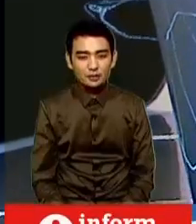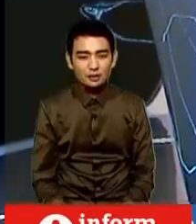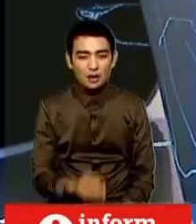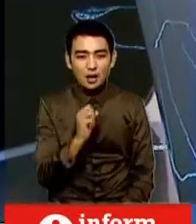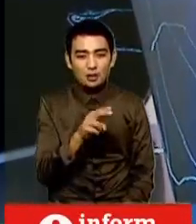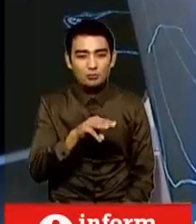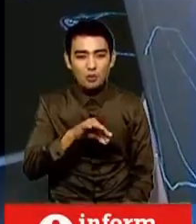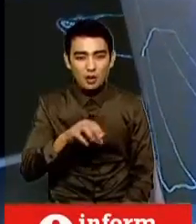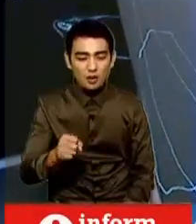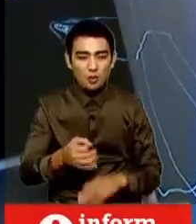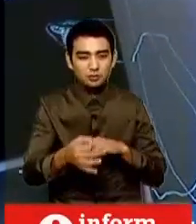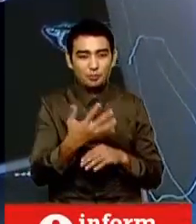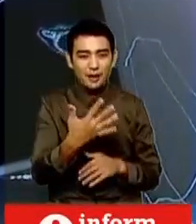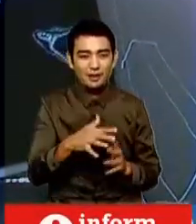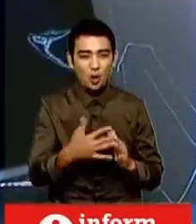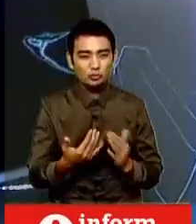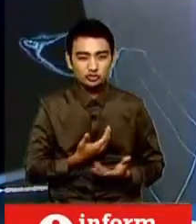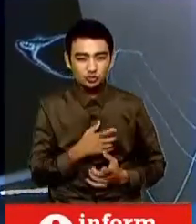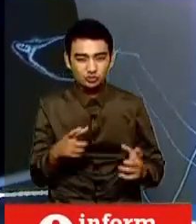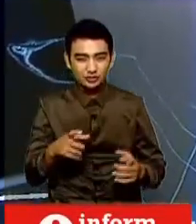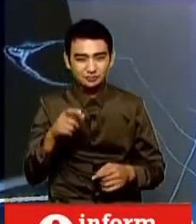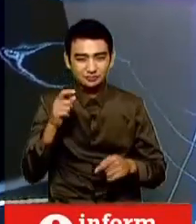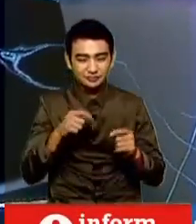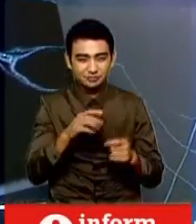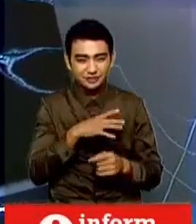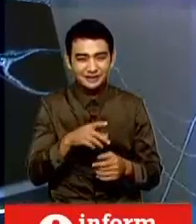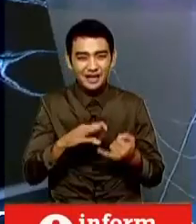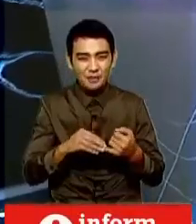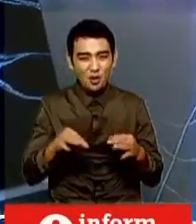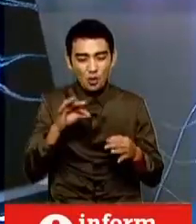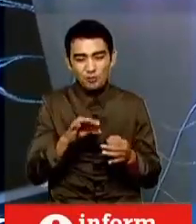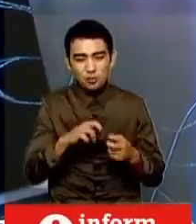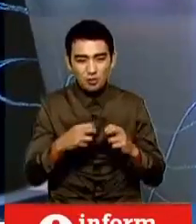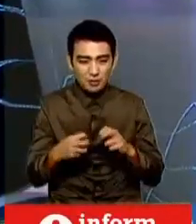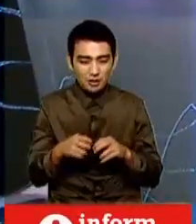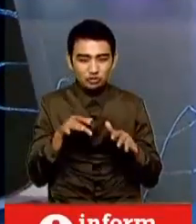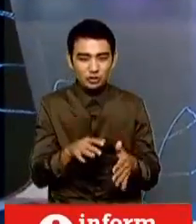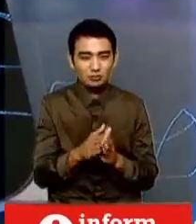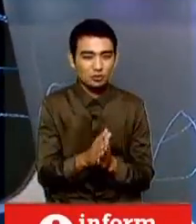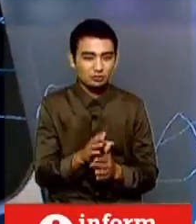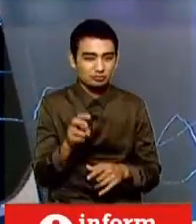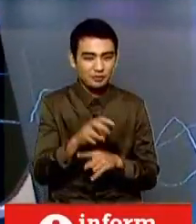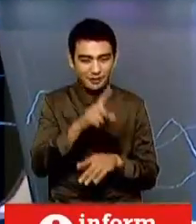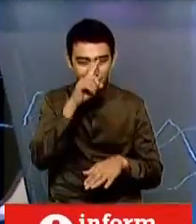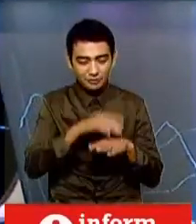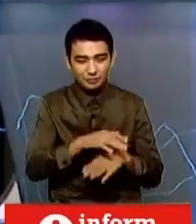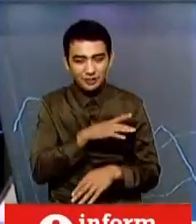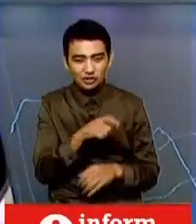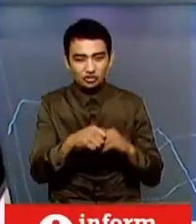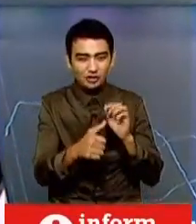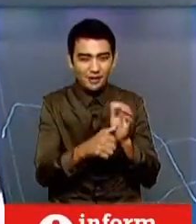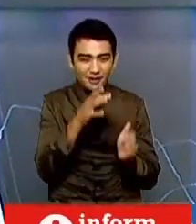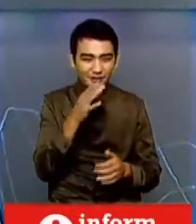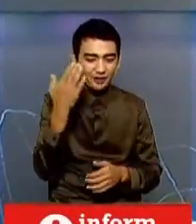Ақмола облысында 5 ауылдың тұрғындары жауыр болған жер мәселесін шешіп беруді талап етіп әкімдікке жиналды. Олар 16 жыл